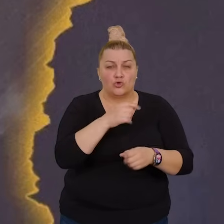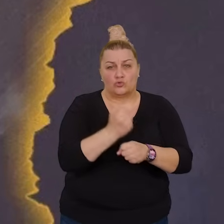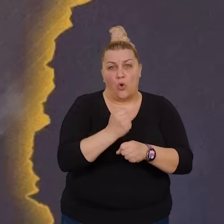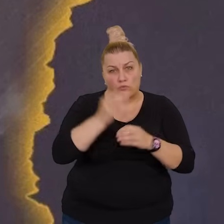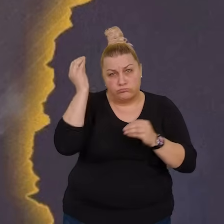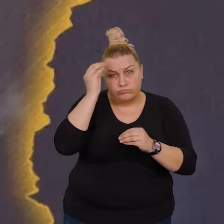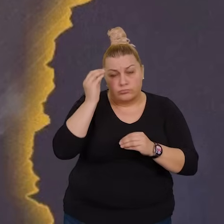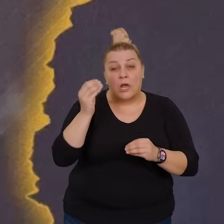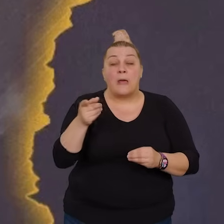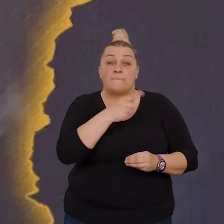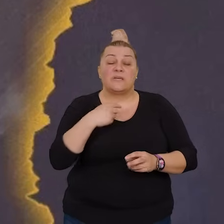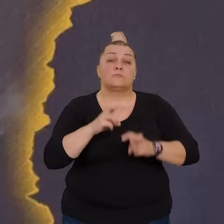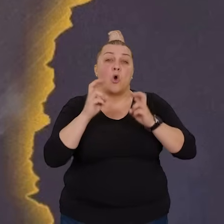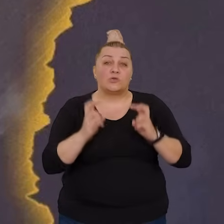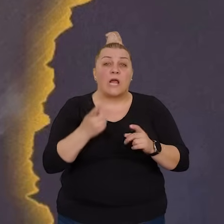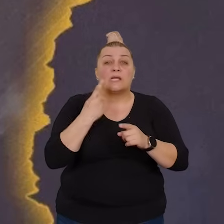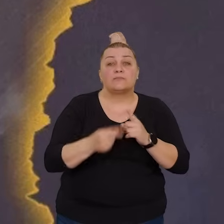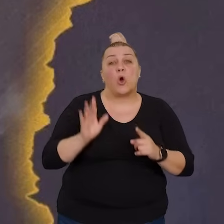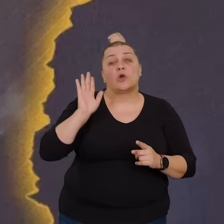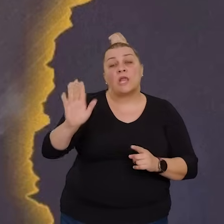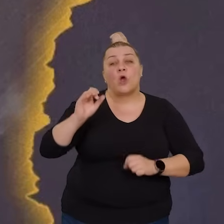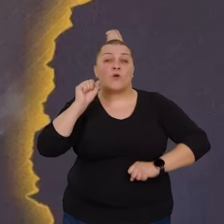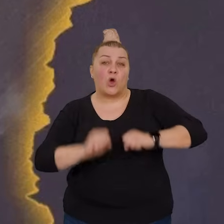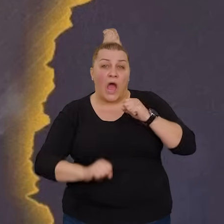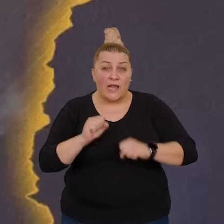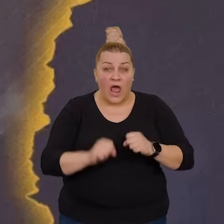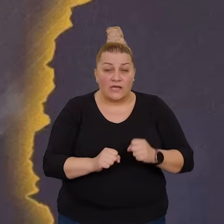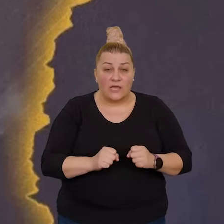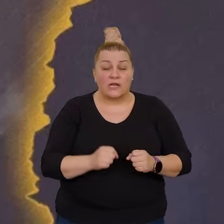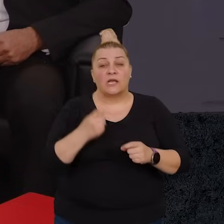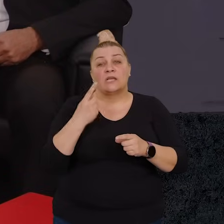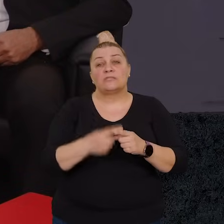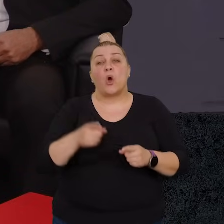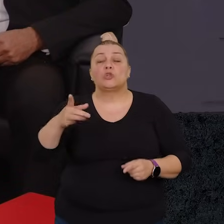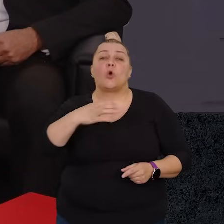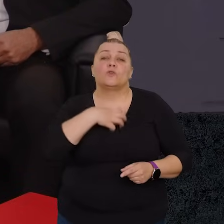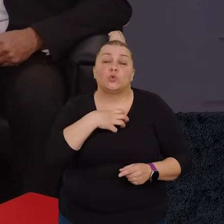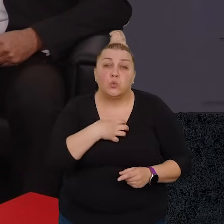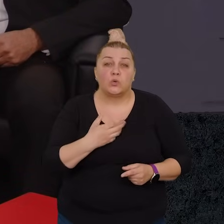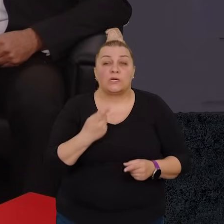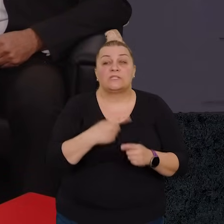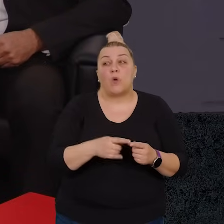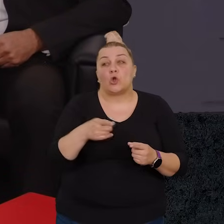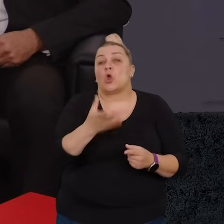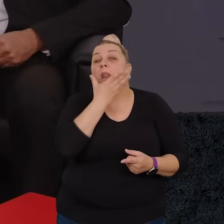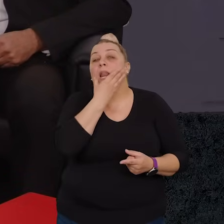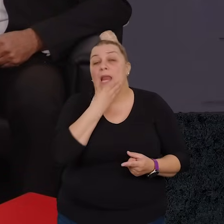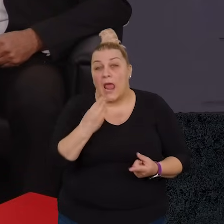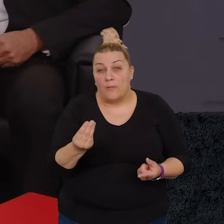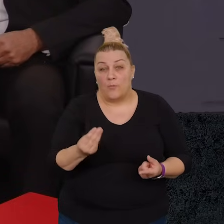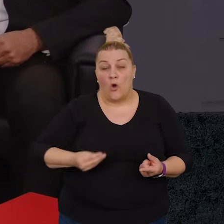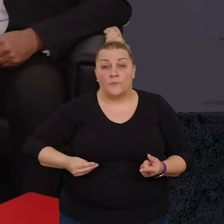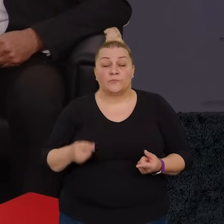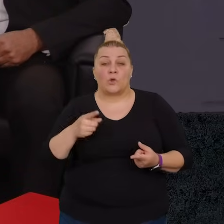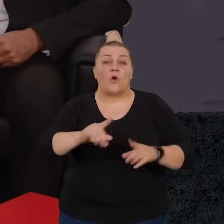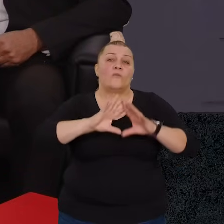ljudi. Zapravo smo mi ostali u vaterpolu upravo zbog njegovog karaktera, zbog jedne vedrine, njegovog duha, zbog nečega lijepoga. Sjećam se njega, sjećam se